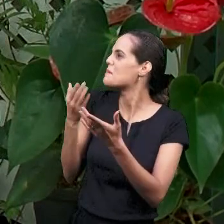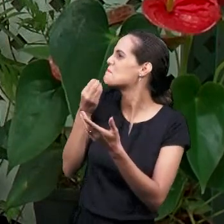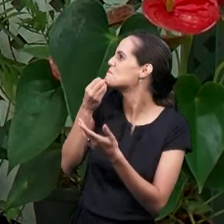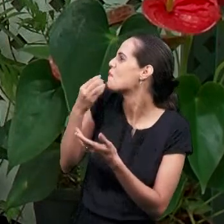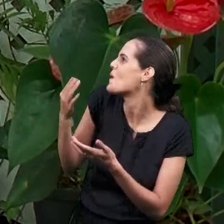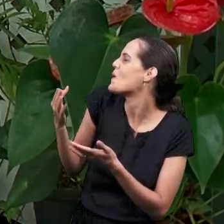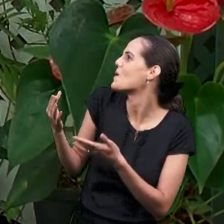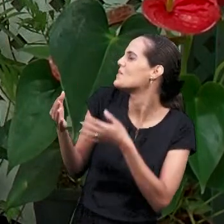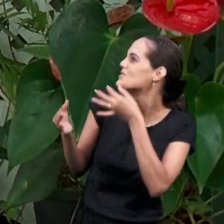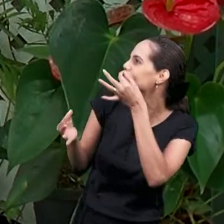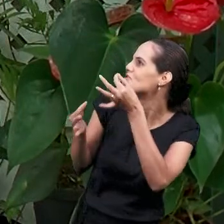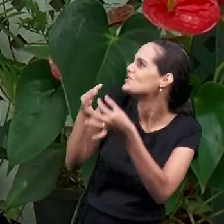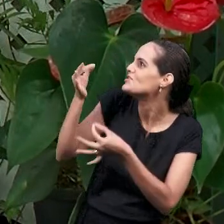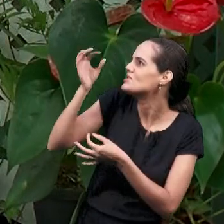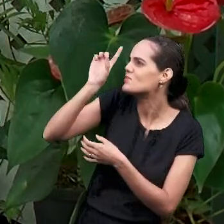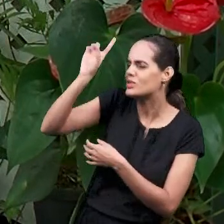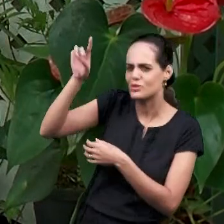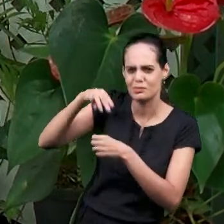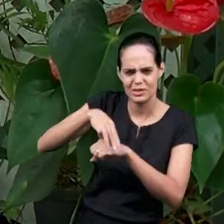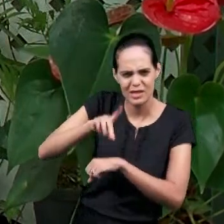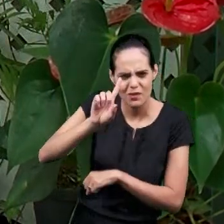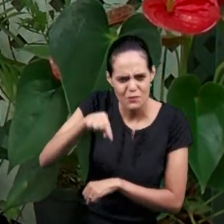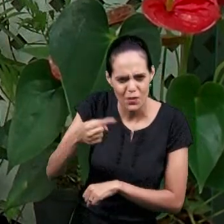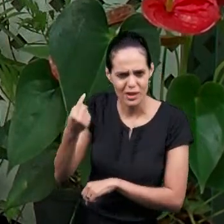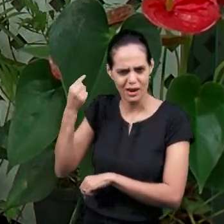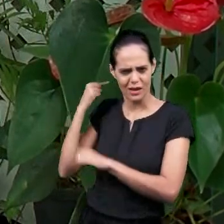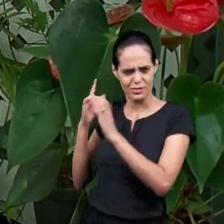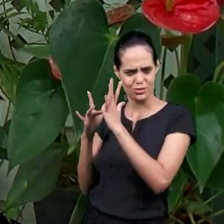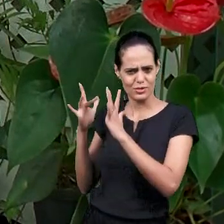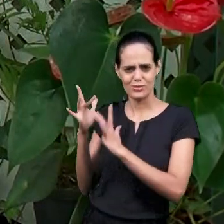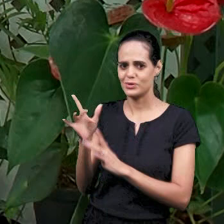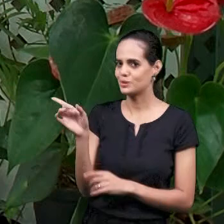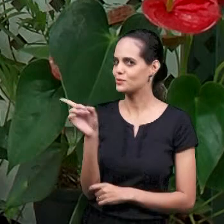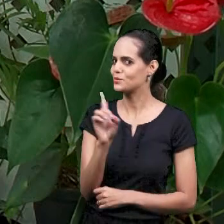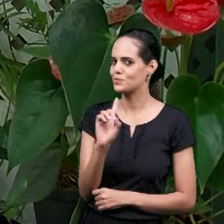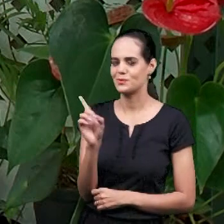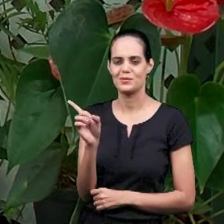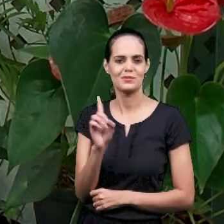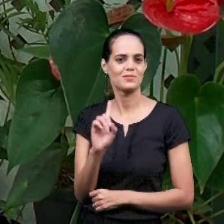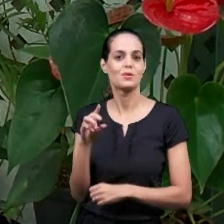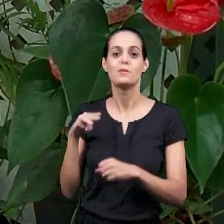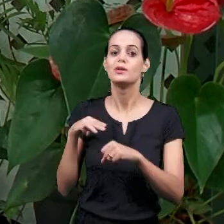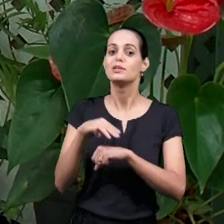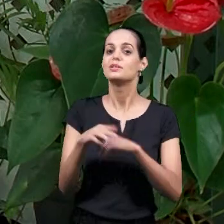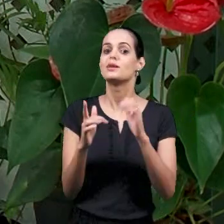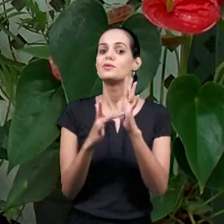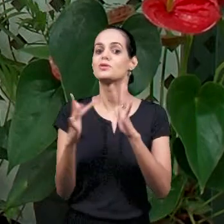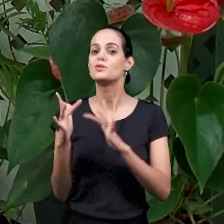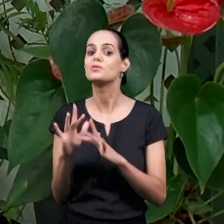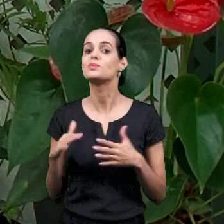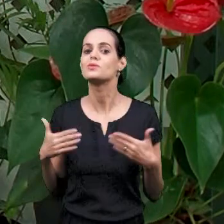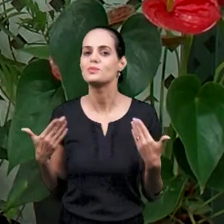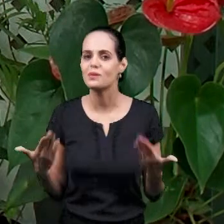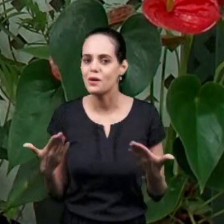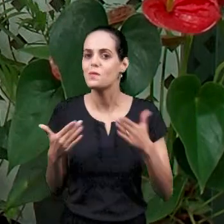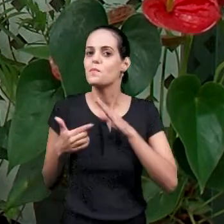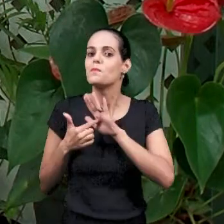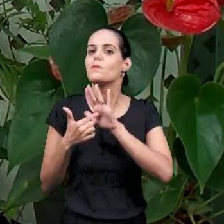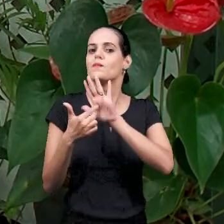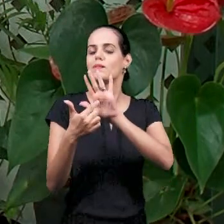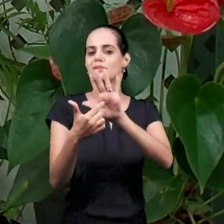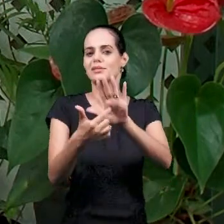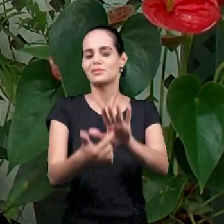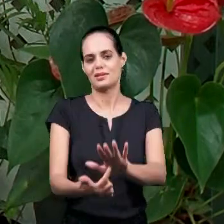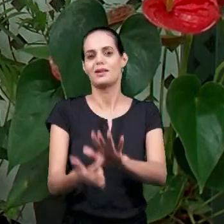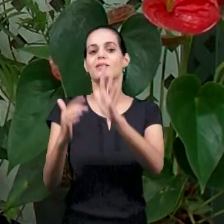éloges à Dieu le Père, jamais. Son ministère n'a jamais été celui-là. Et son ministère a été